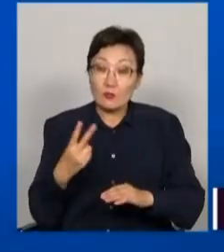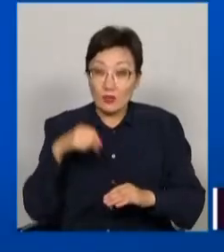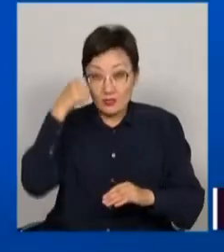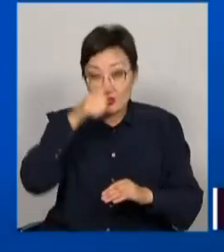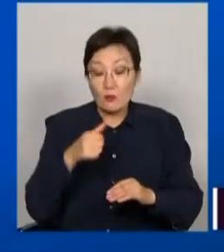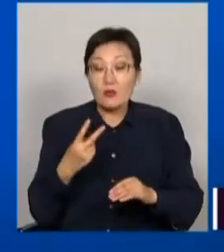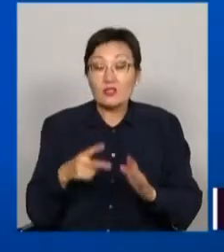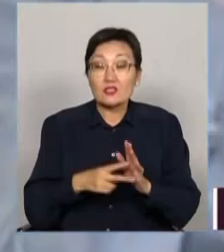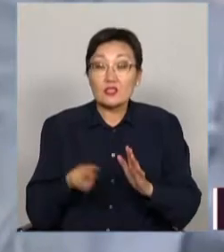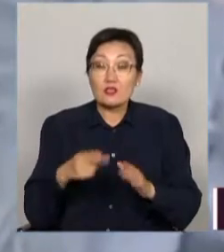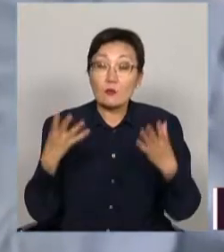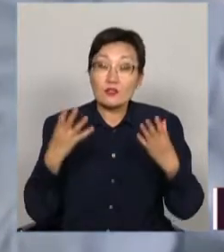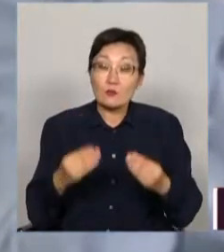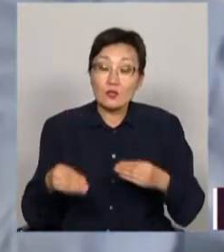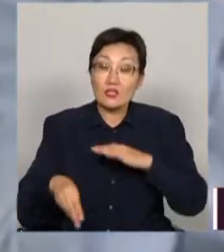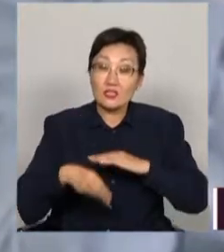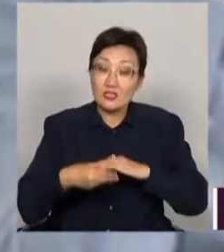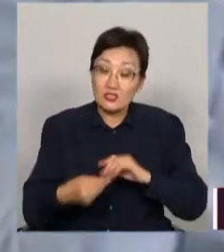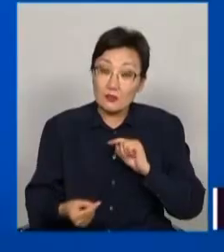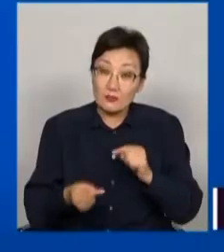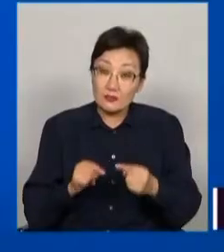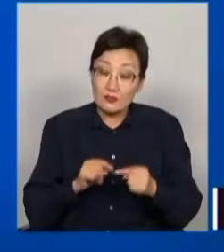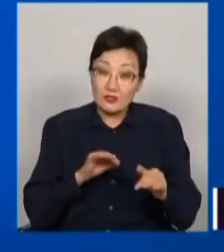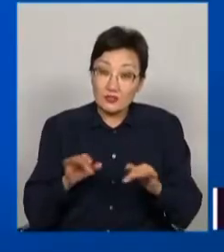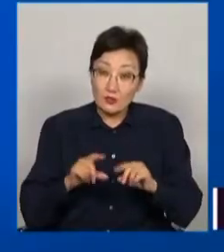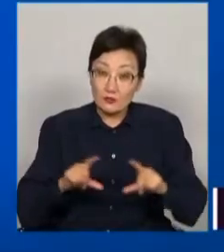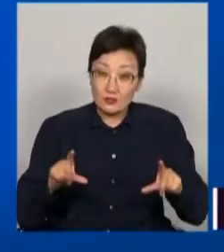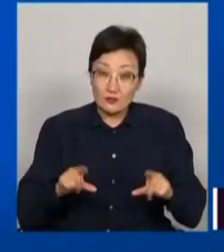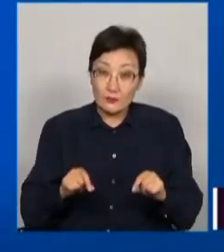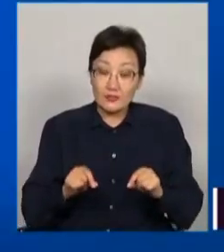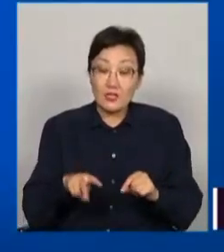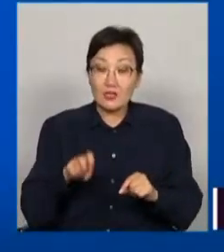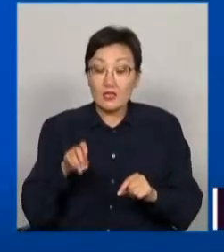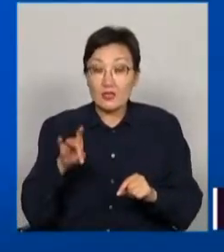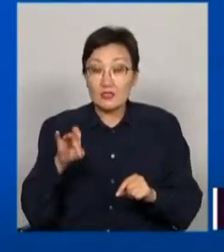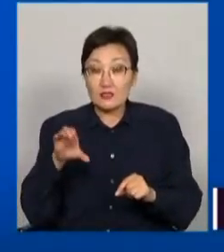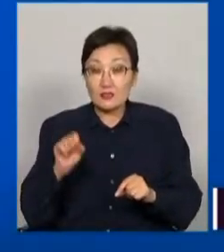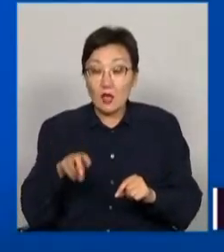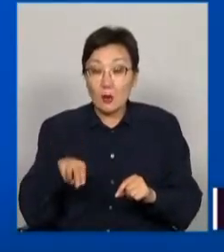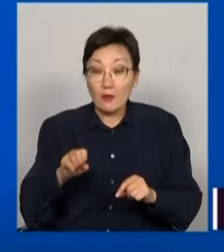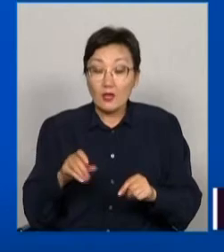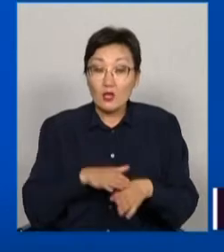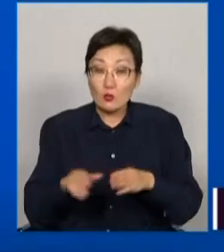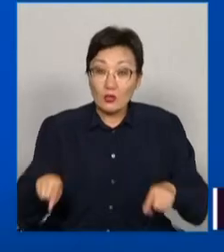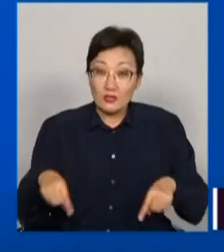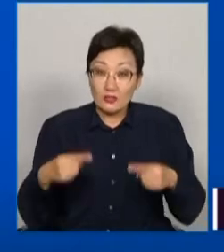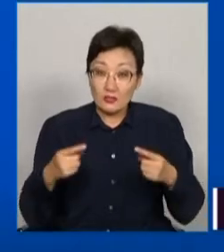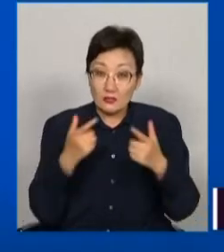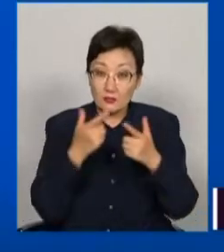жылдың 7 желтоқсанында сыбайлас жемқорлыққа қарсы іс-қимыл агенттігі Лариса Пақ толық ақталғанын хабарлаған